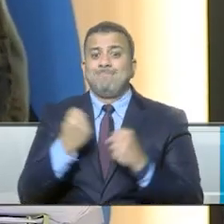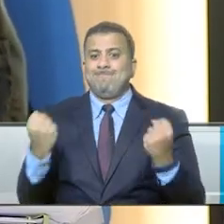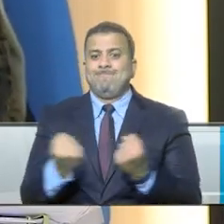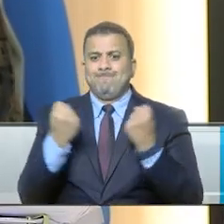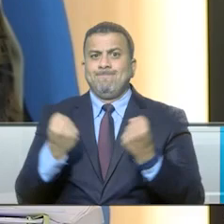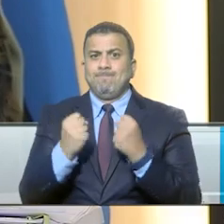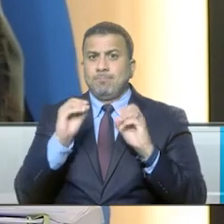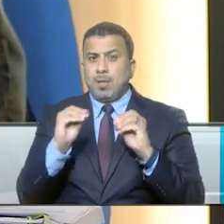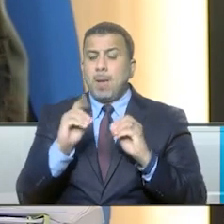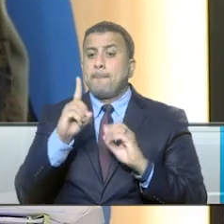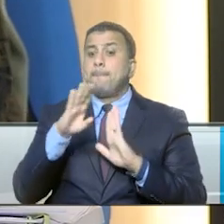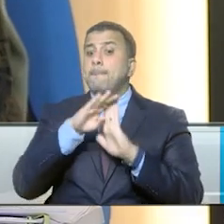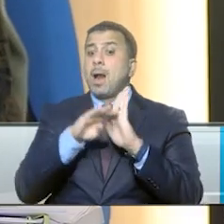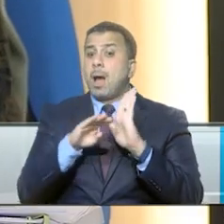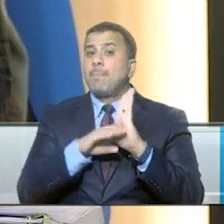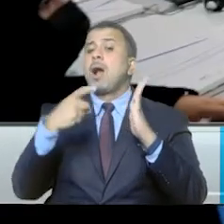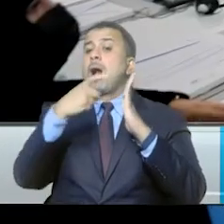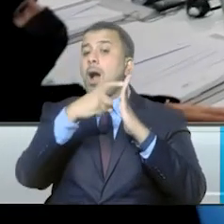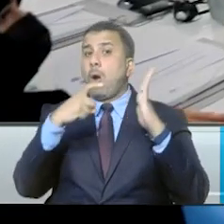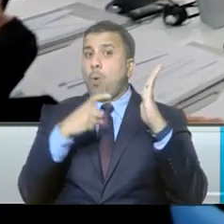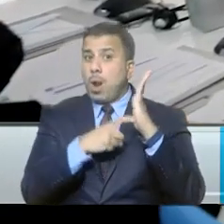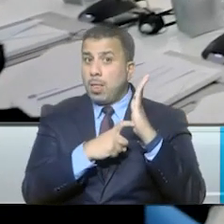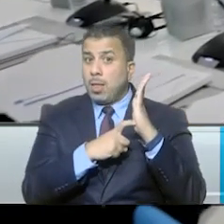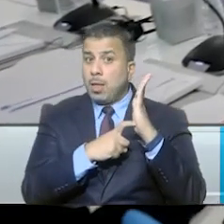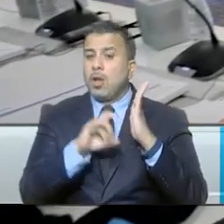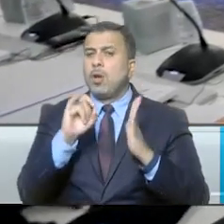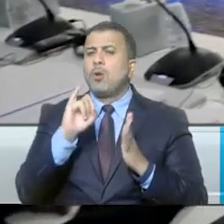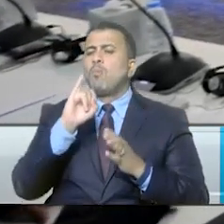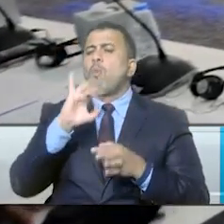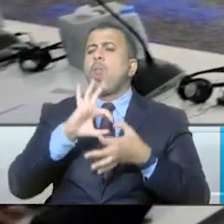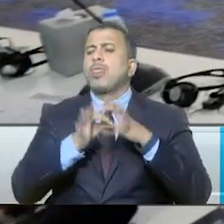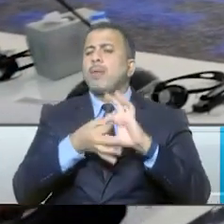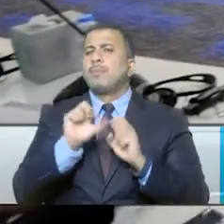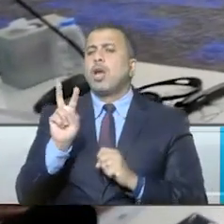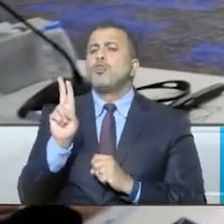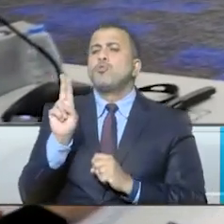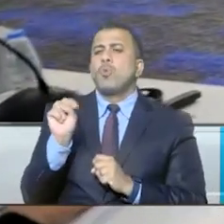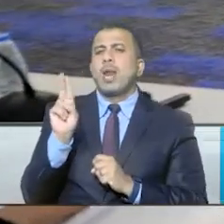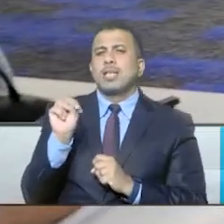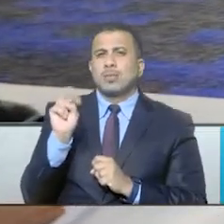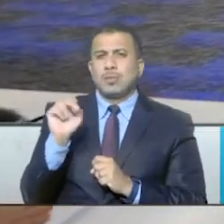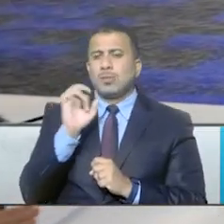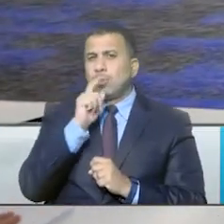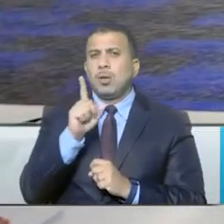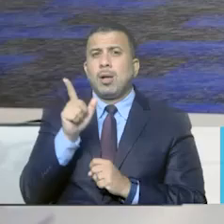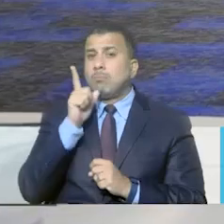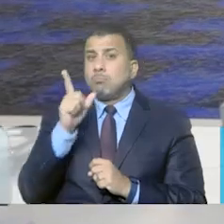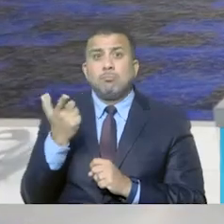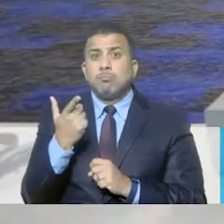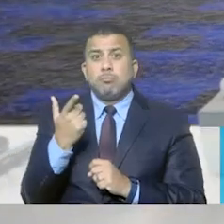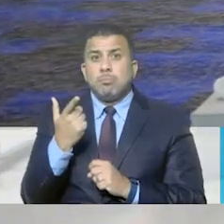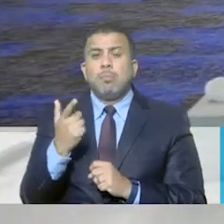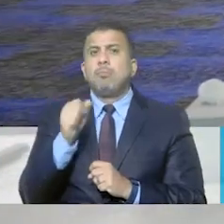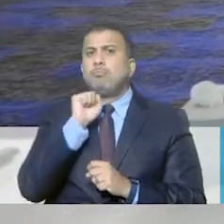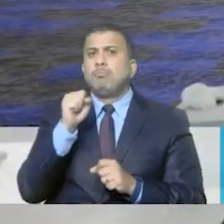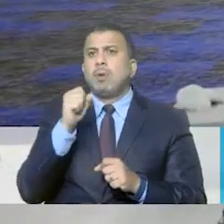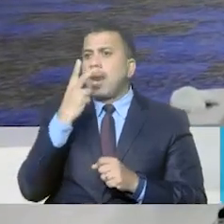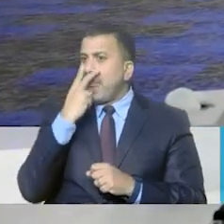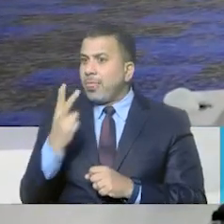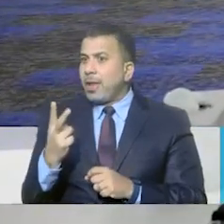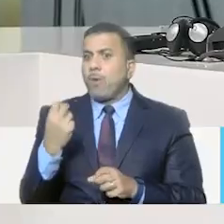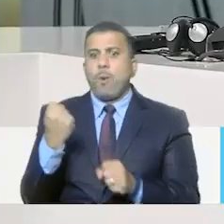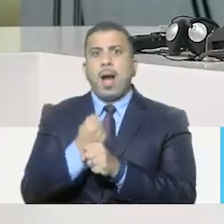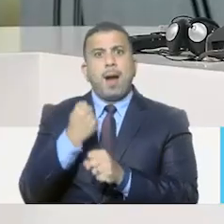لتأهيلهم لمواكبة برامج وقوانين منظمة اليونسكو من خلال استعراض عدة مجالات نظرية